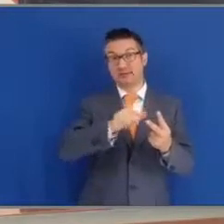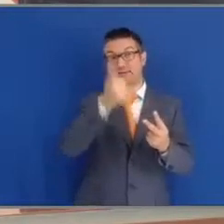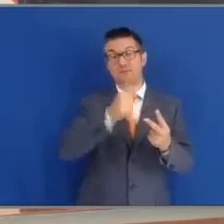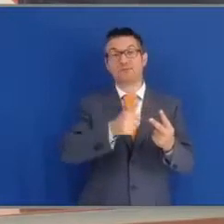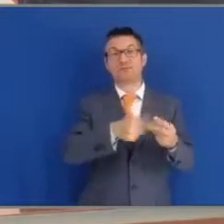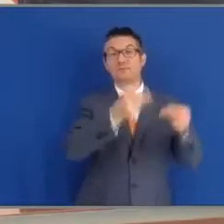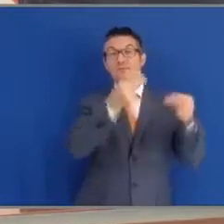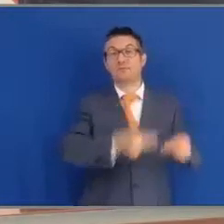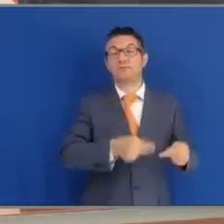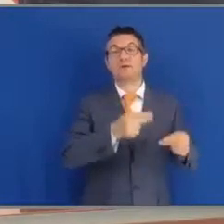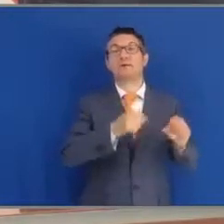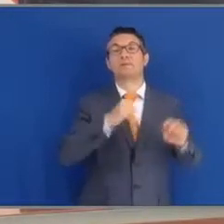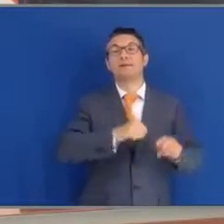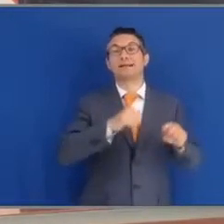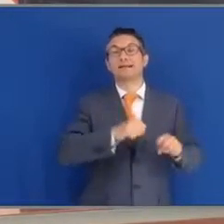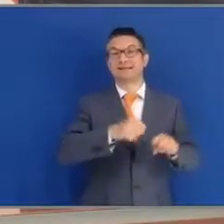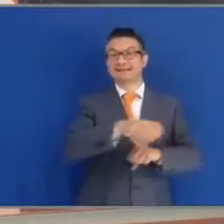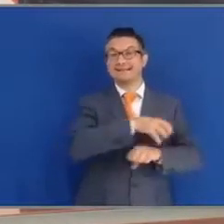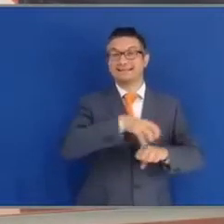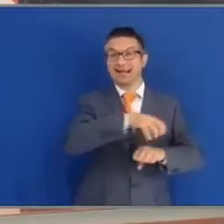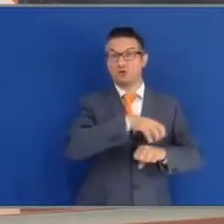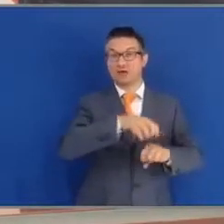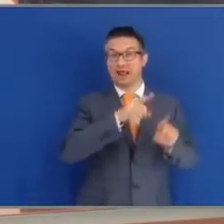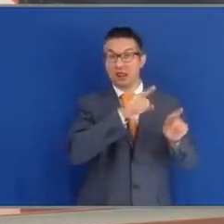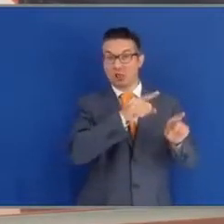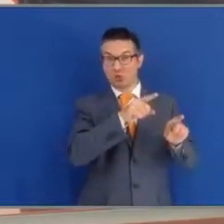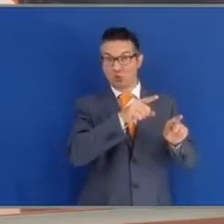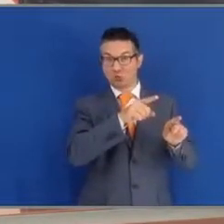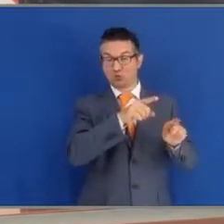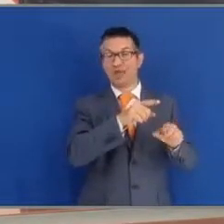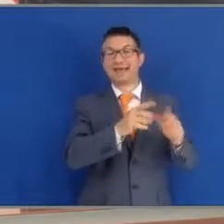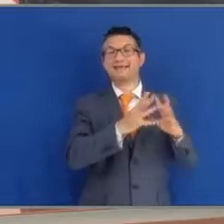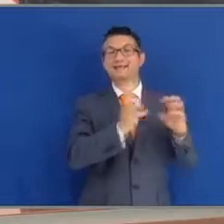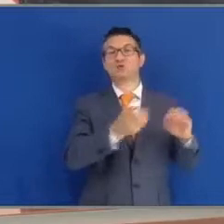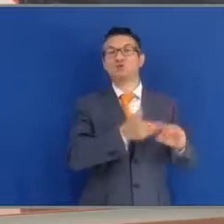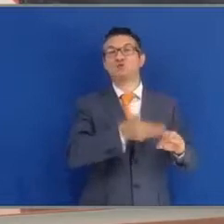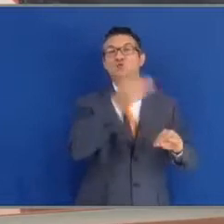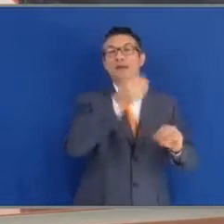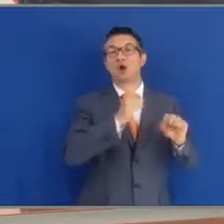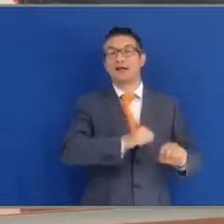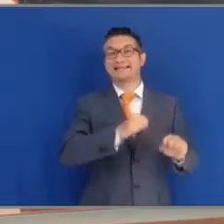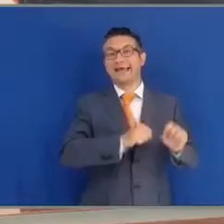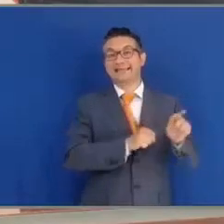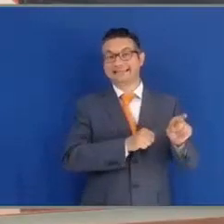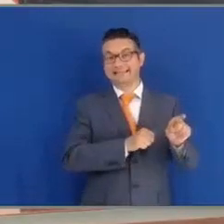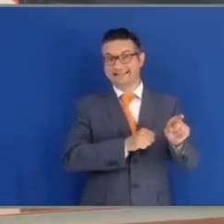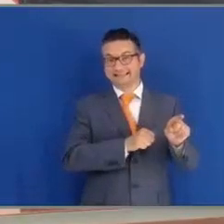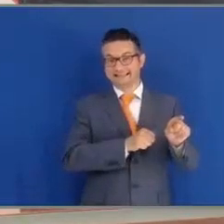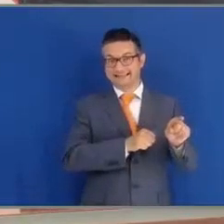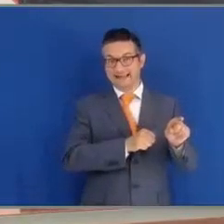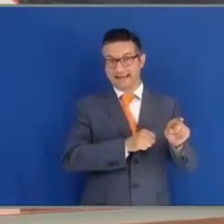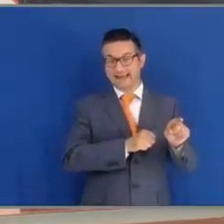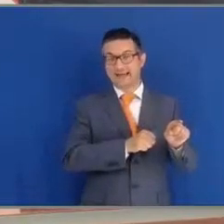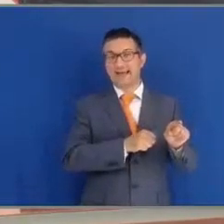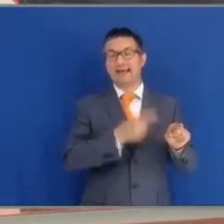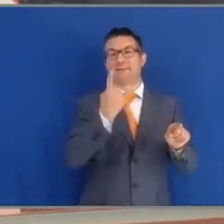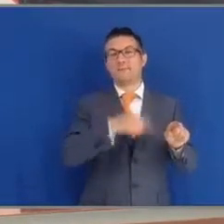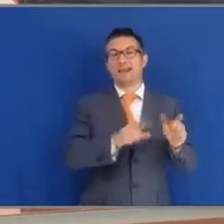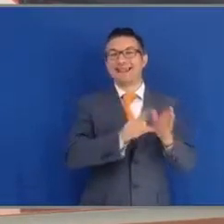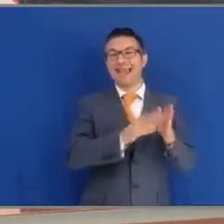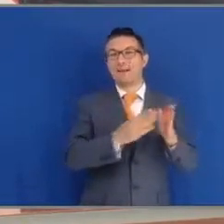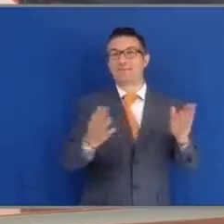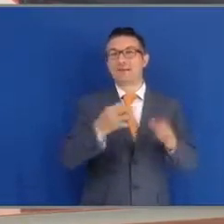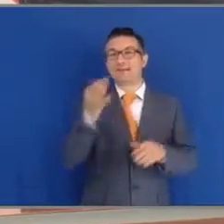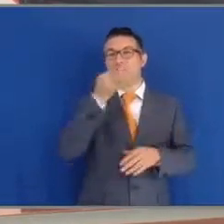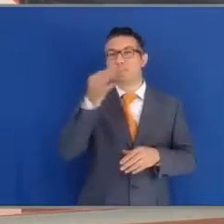della Salute e del suo Superiore di Sanità. Il primo è relativo al miglioramento dei tempi dei tamponi che arrivano